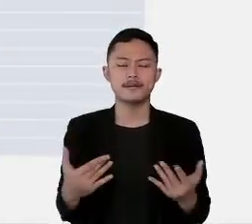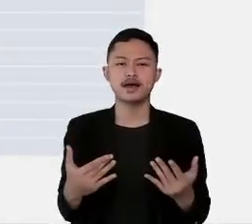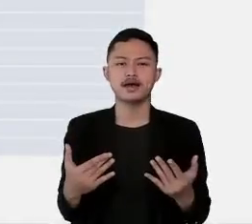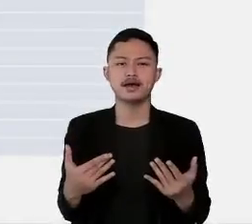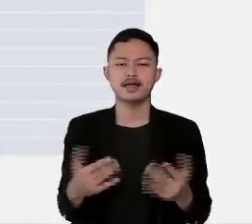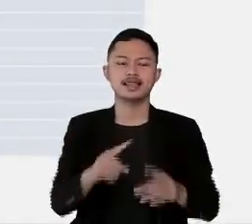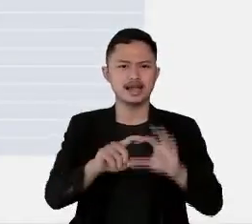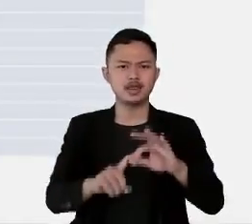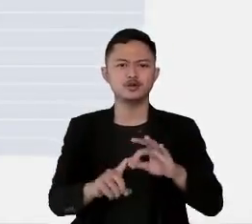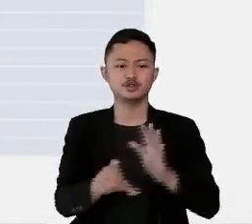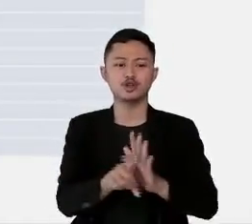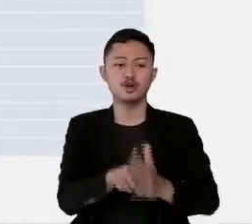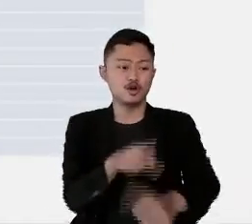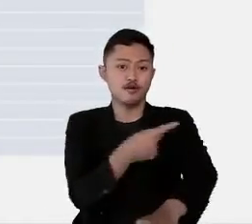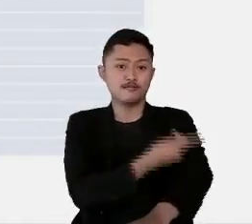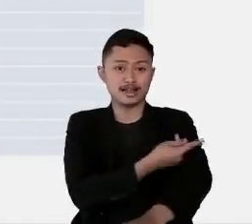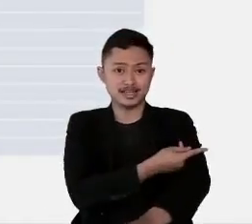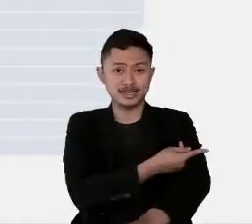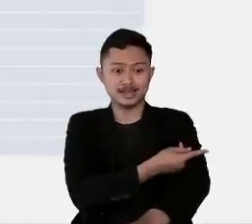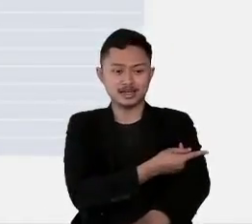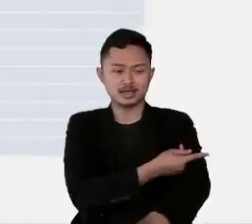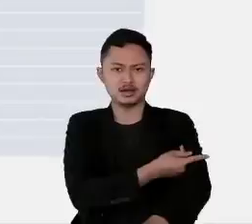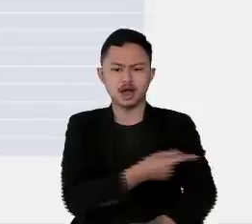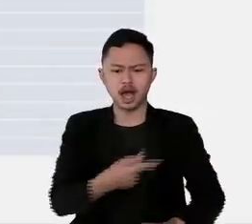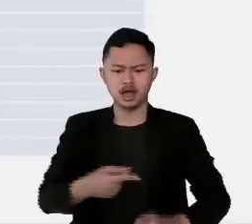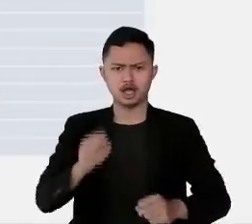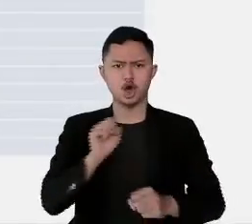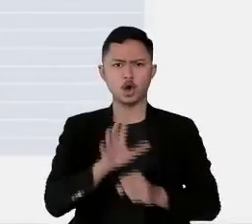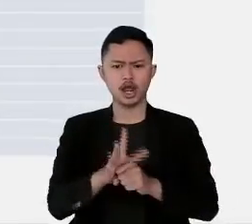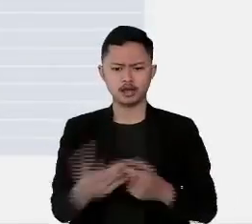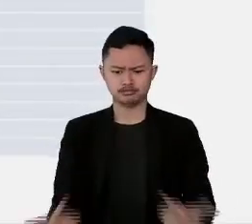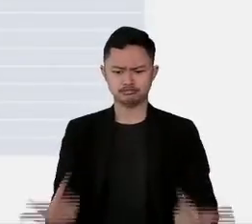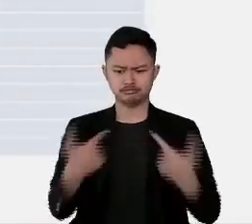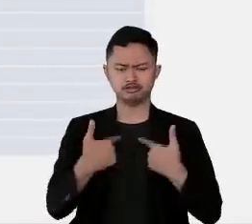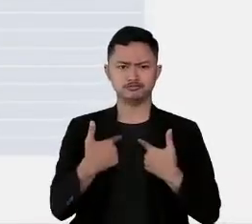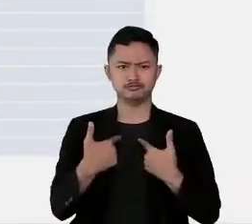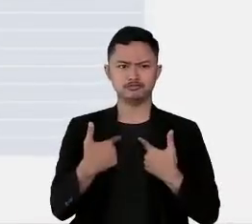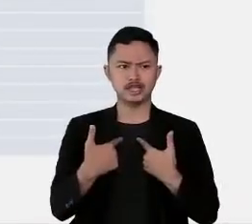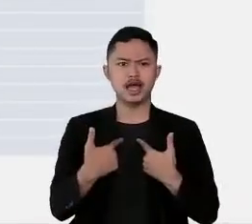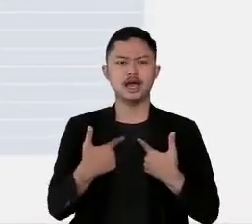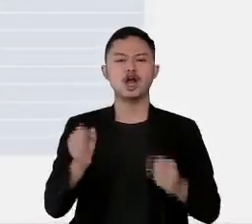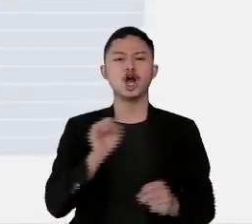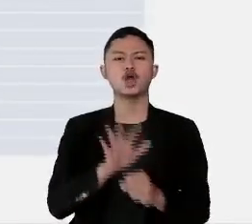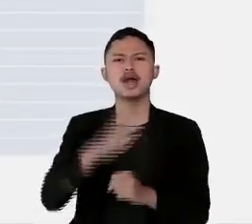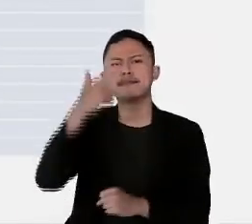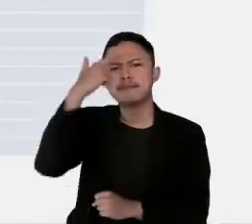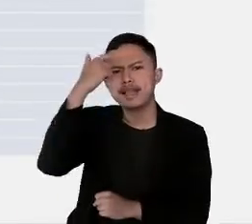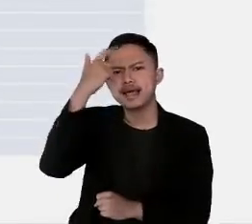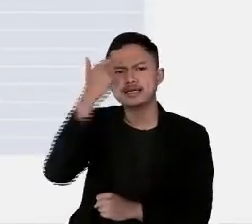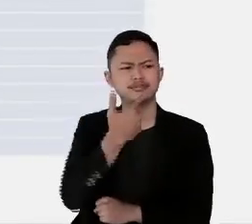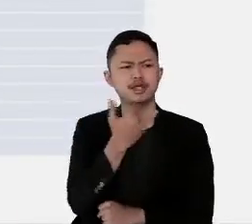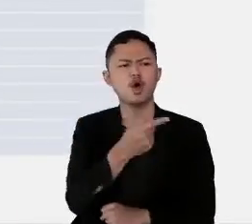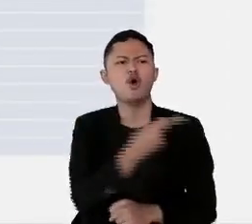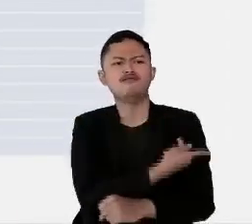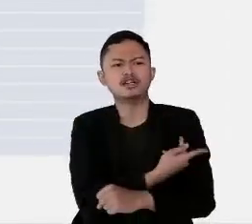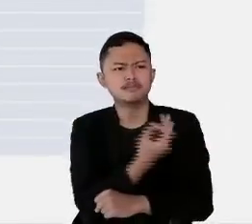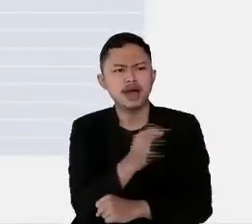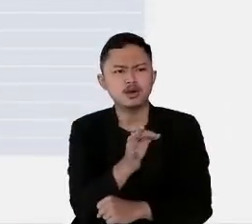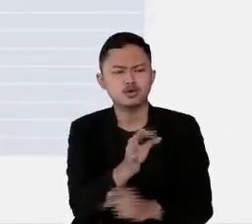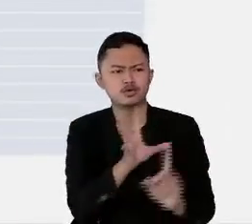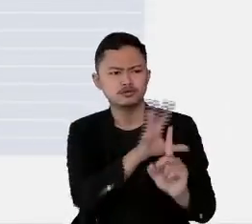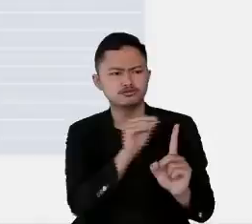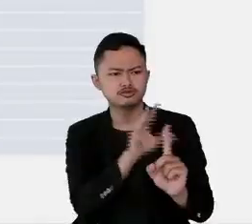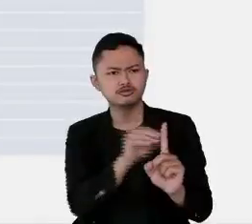efektivitas vaksin dan keganasan virus jadi yang penting sekarang adalah Misalnya di dieu jadi Miu ini